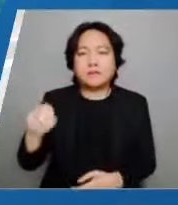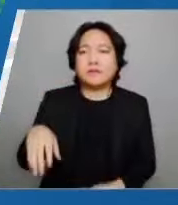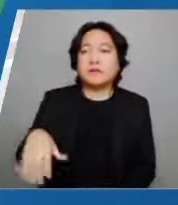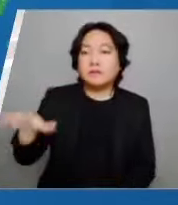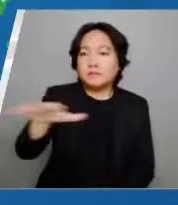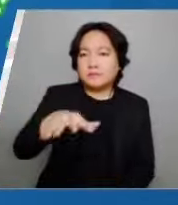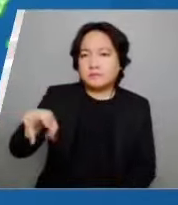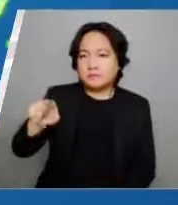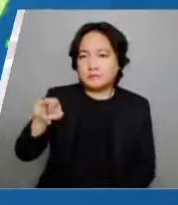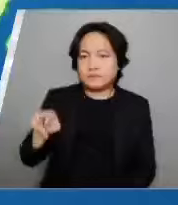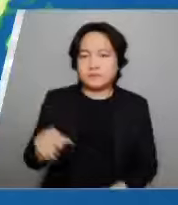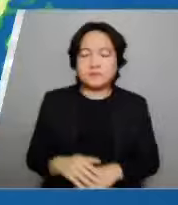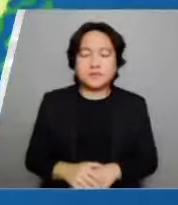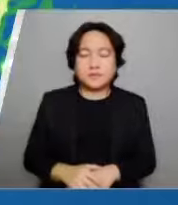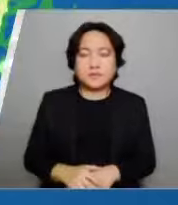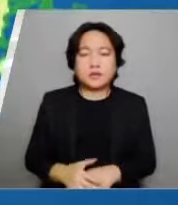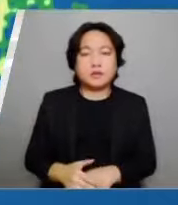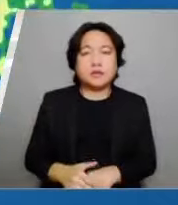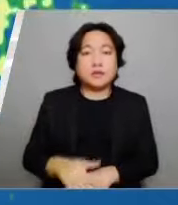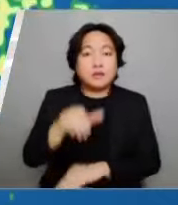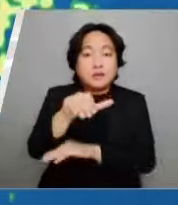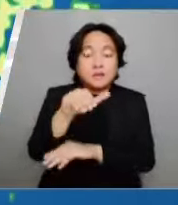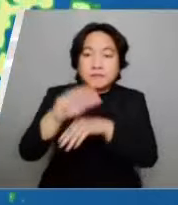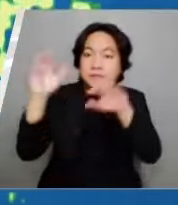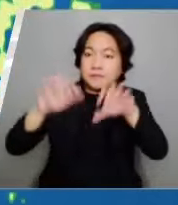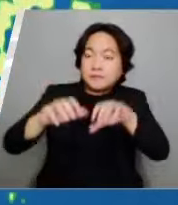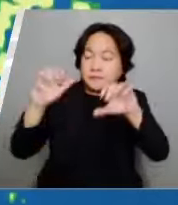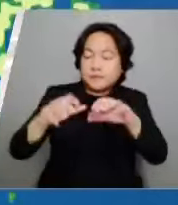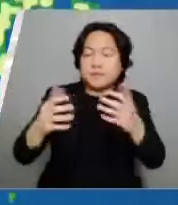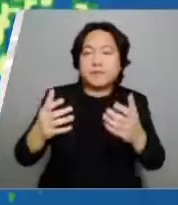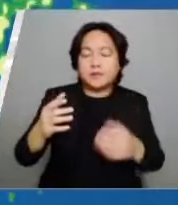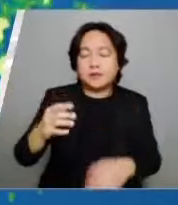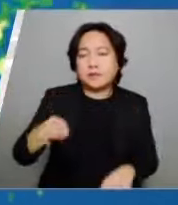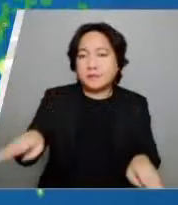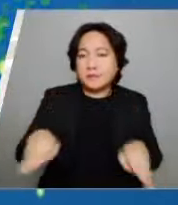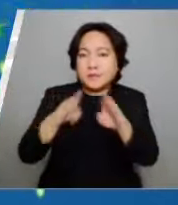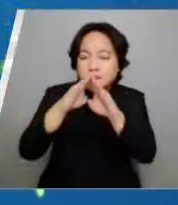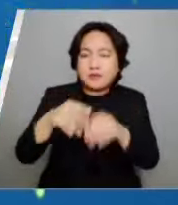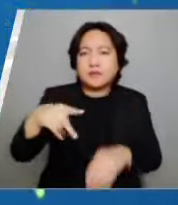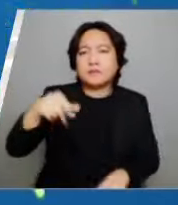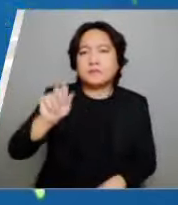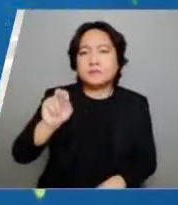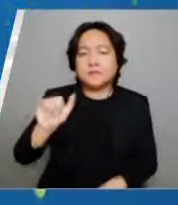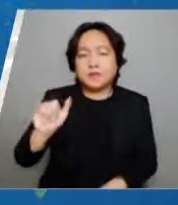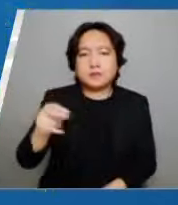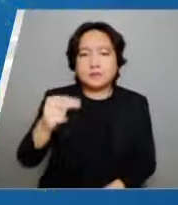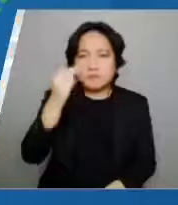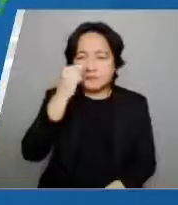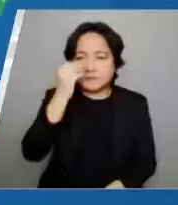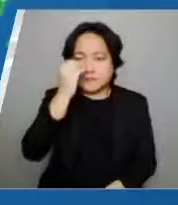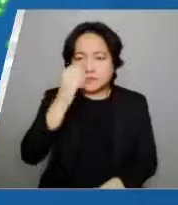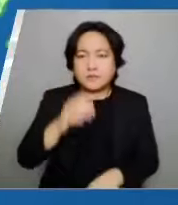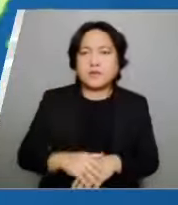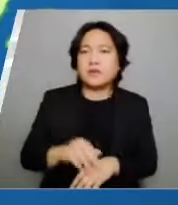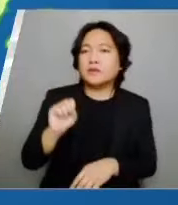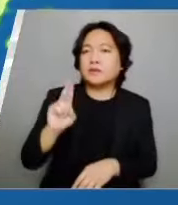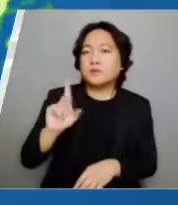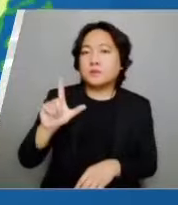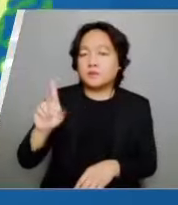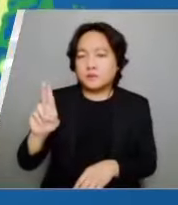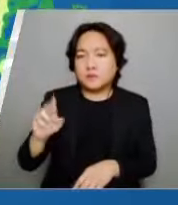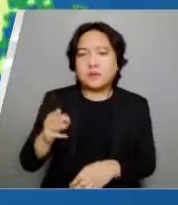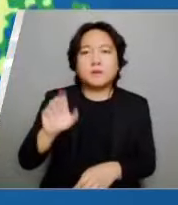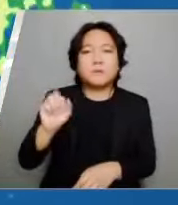sa hapon ang Bicol Region, Samar at Leyte Provinces, Panay at Negros Island, Sulu Archipelago, Barm at Davao